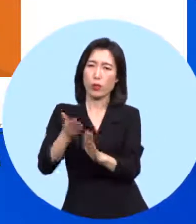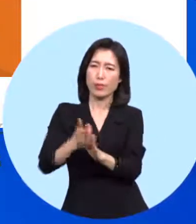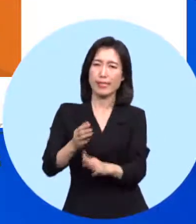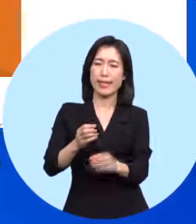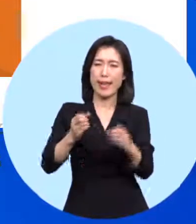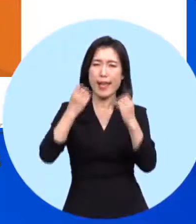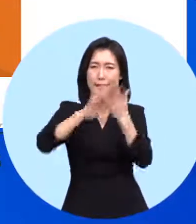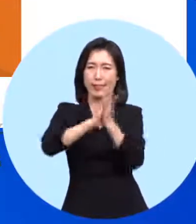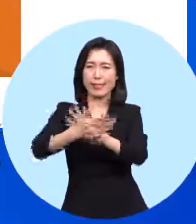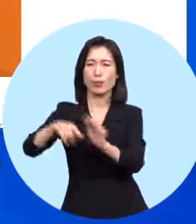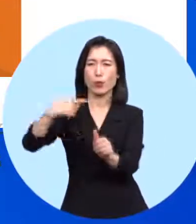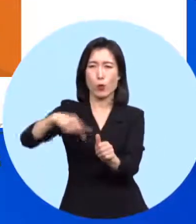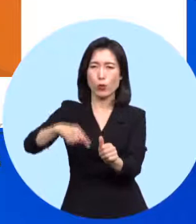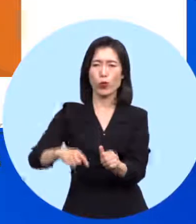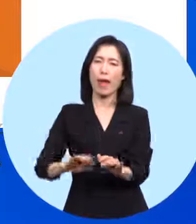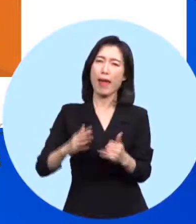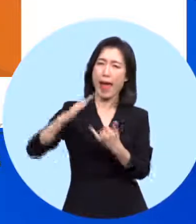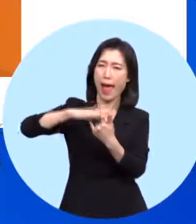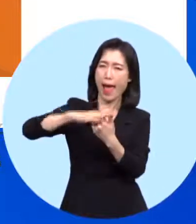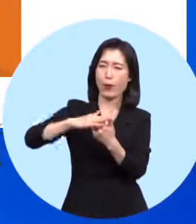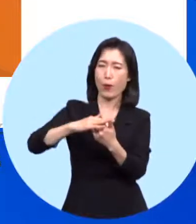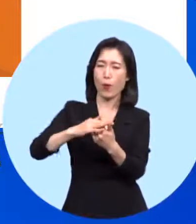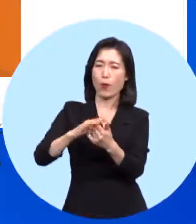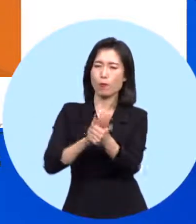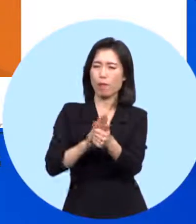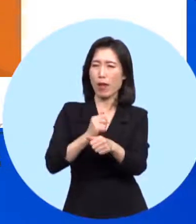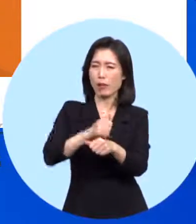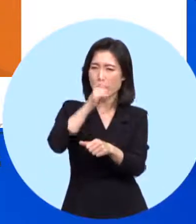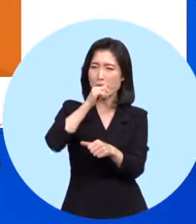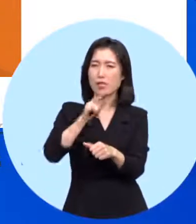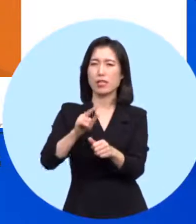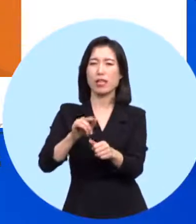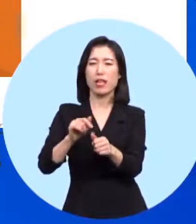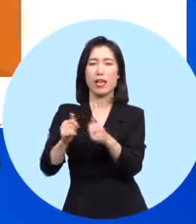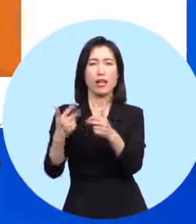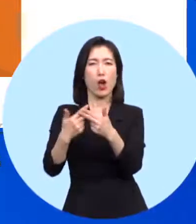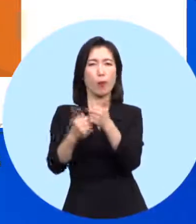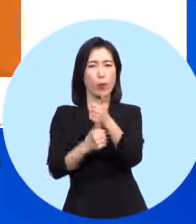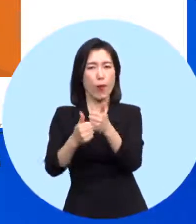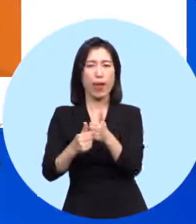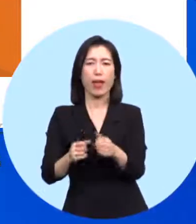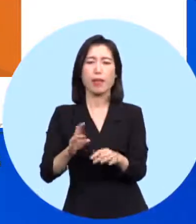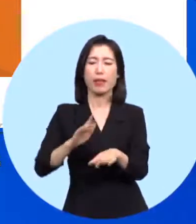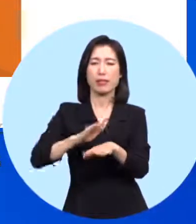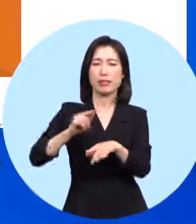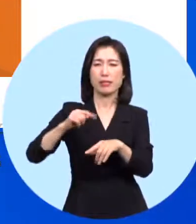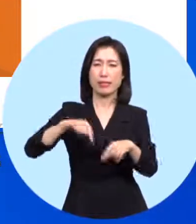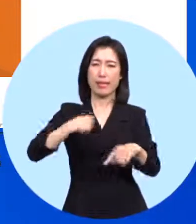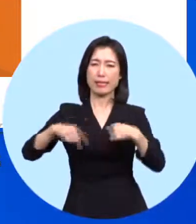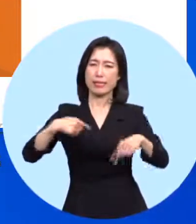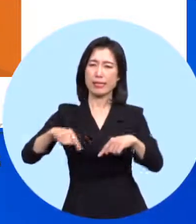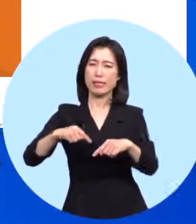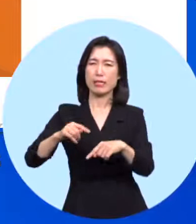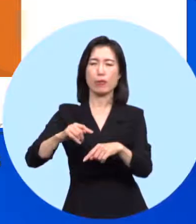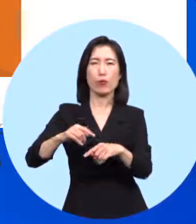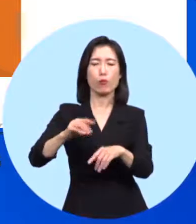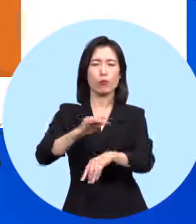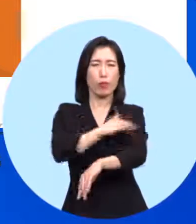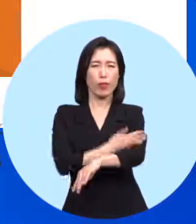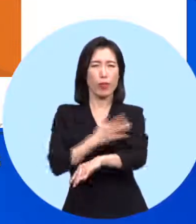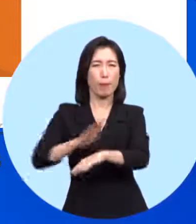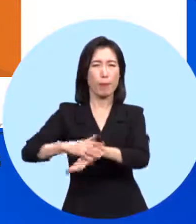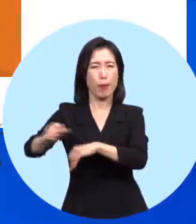혁신교육지방정부협의회, 내지는 아동친화도시 추진 지방정부협의회 등등, 또 자치분권 지방정부협의회 등등의